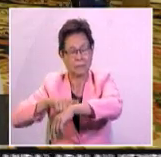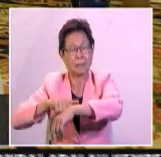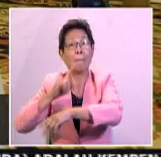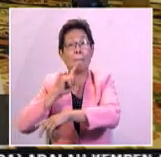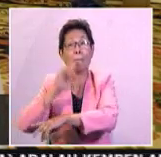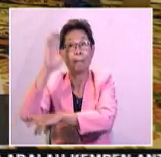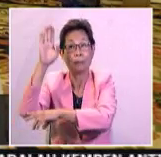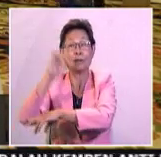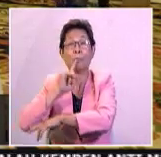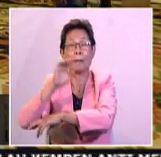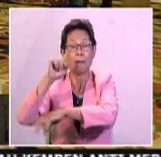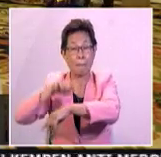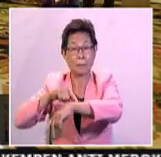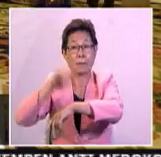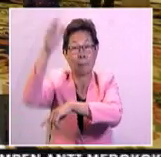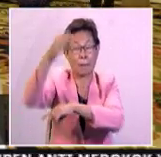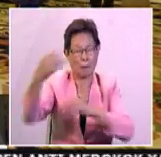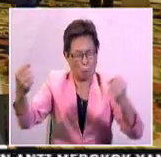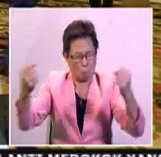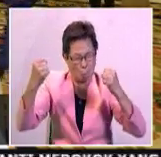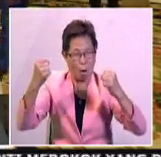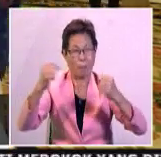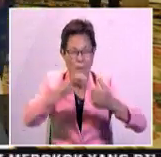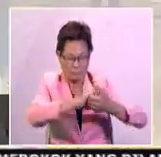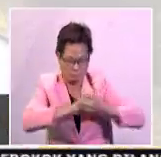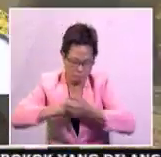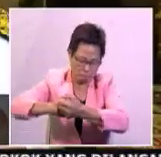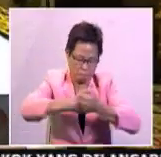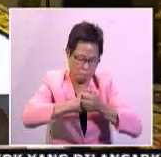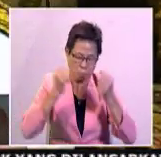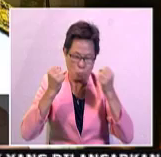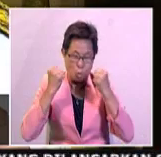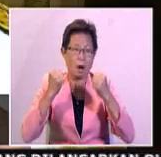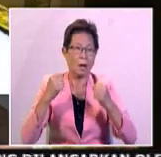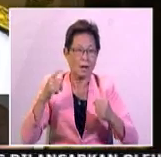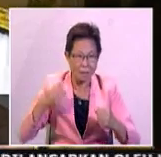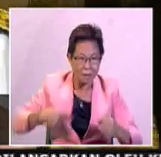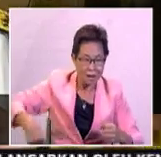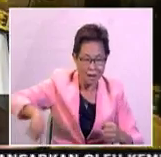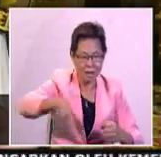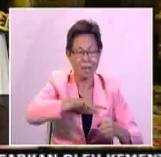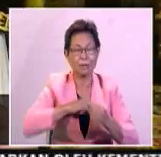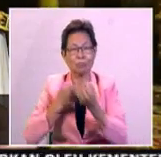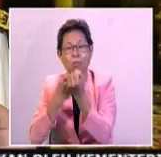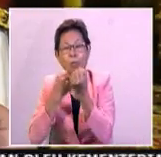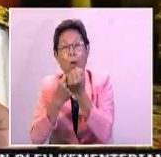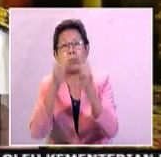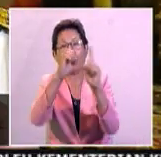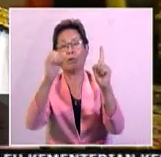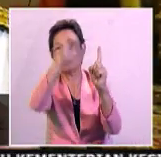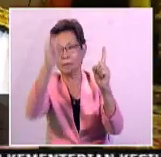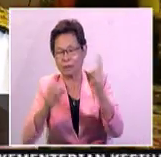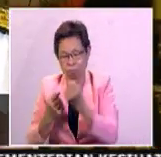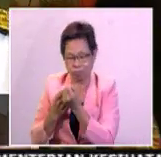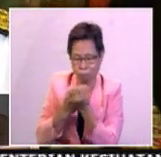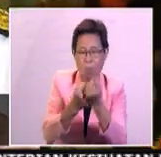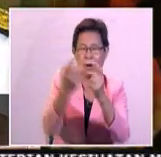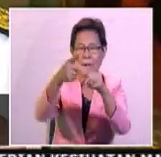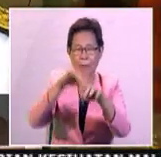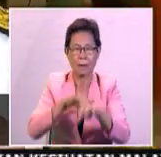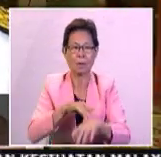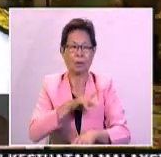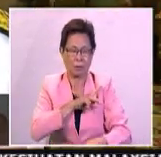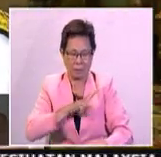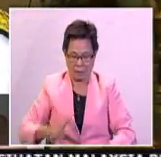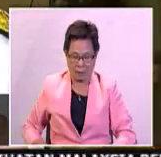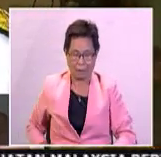kuat hasil daripada kerjasama yang utuh. Mana kita semua akan berikan sokongan yang sepenuhnya kepada Yang